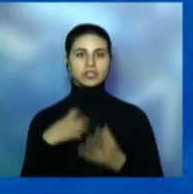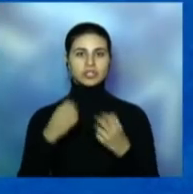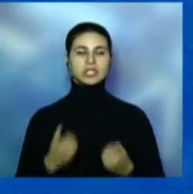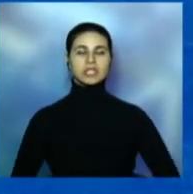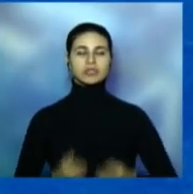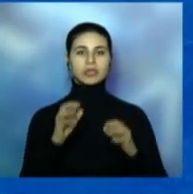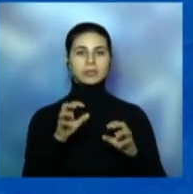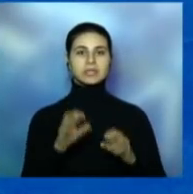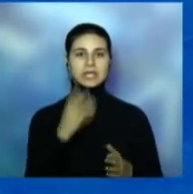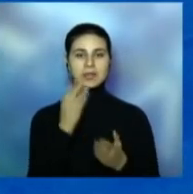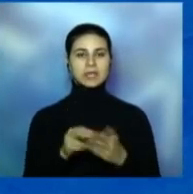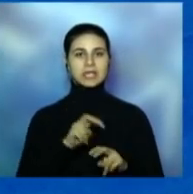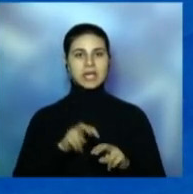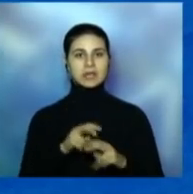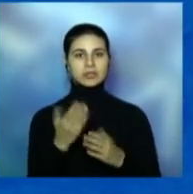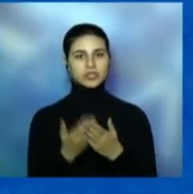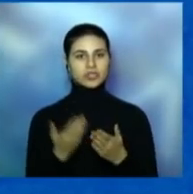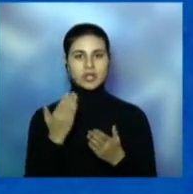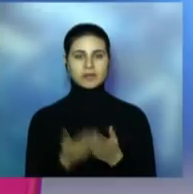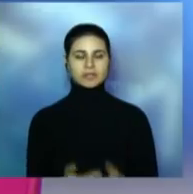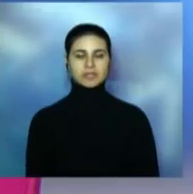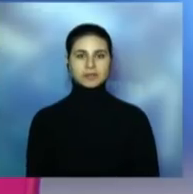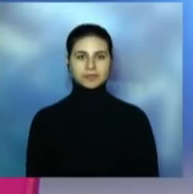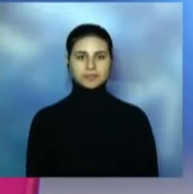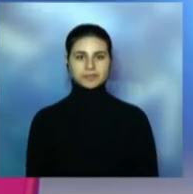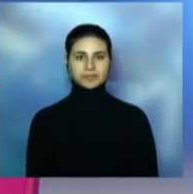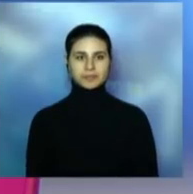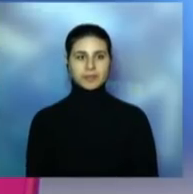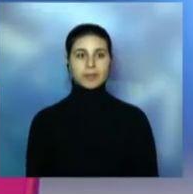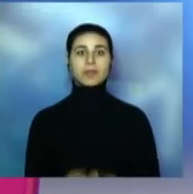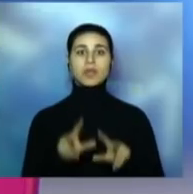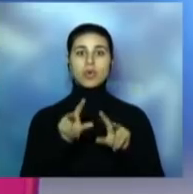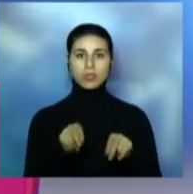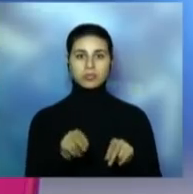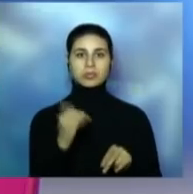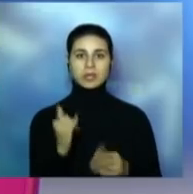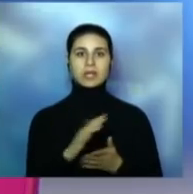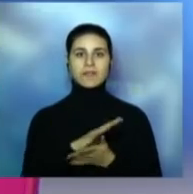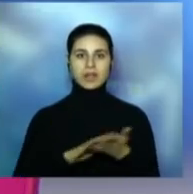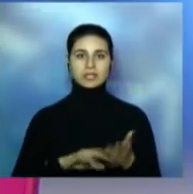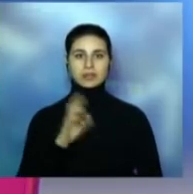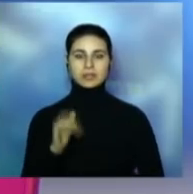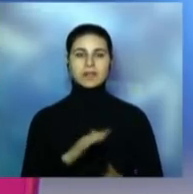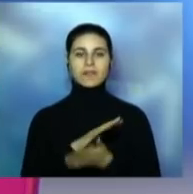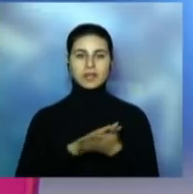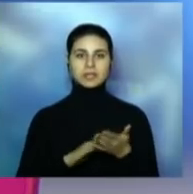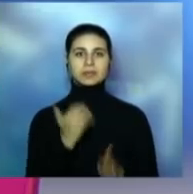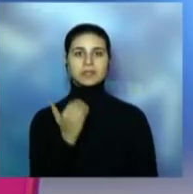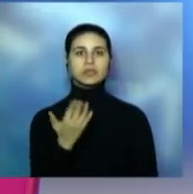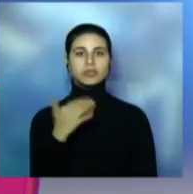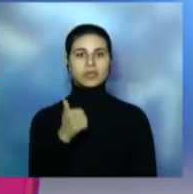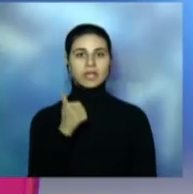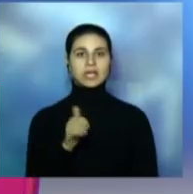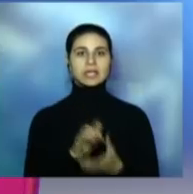ცხოვრების წესი პირადი ექიმის რჩევით. ჩვენ როგორც დაგპირდით, ვაგრძელებთ და ვაგრძელებთ თქვენთვის უკვე